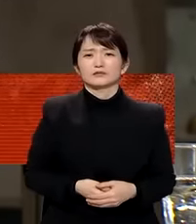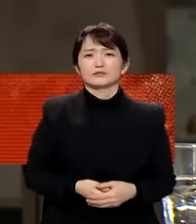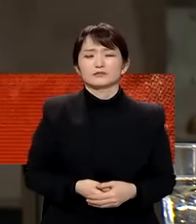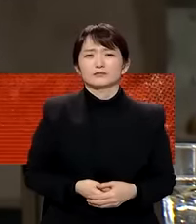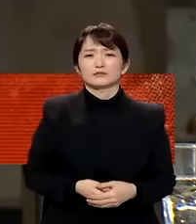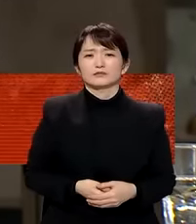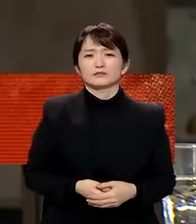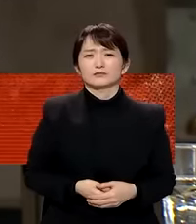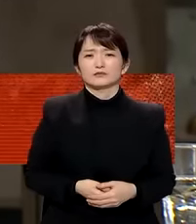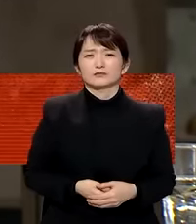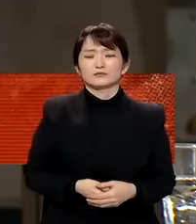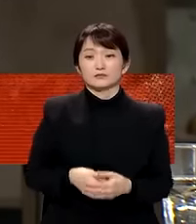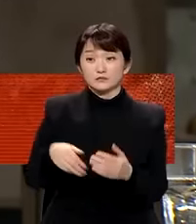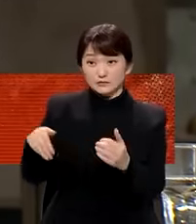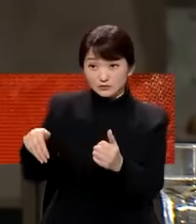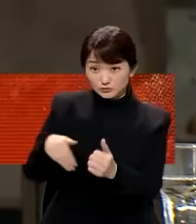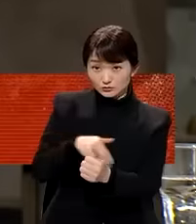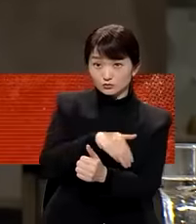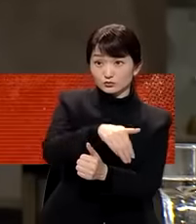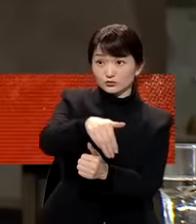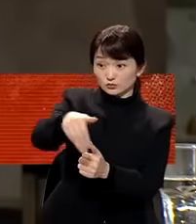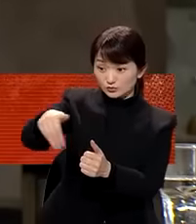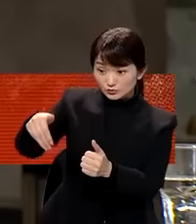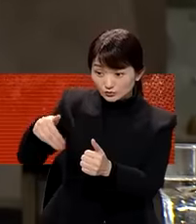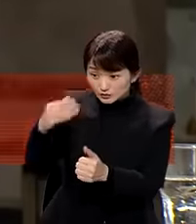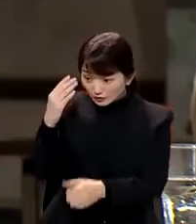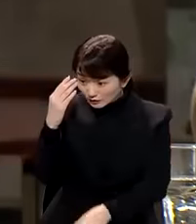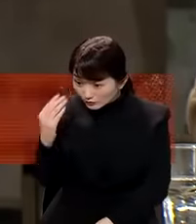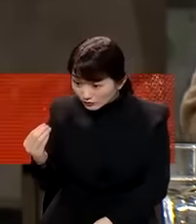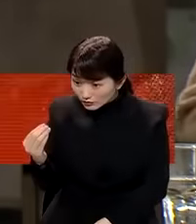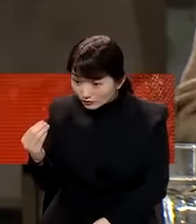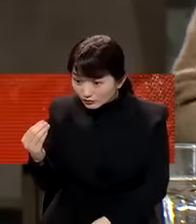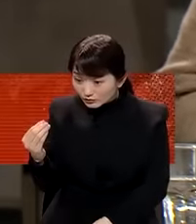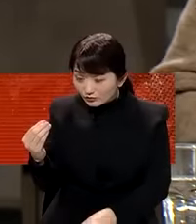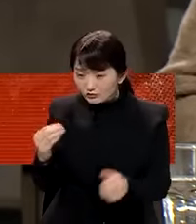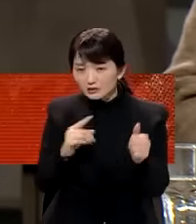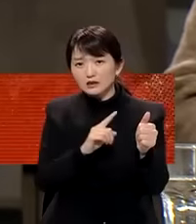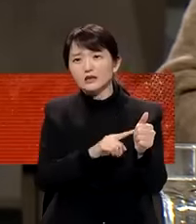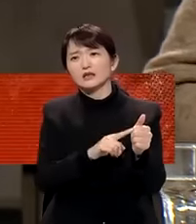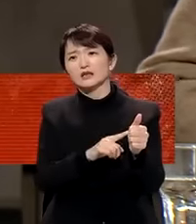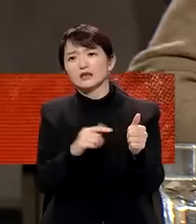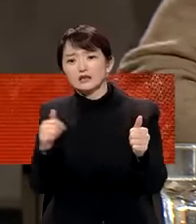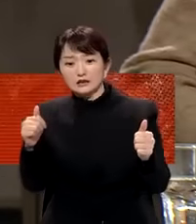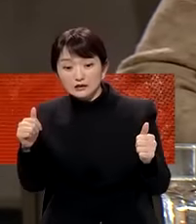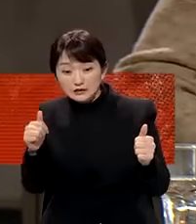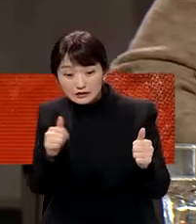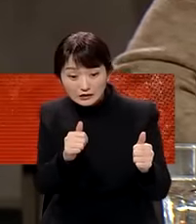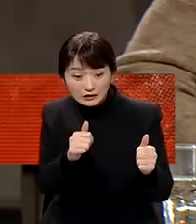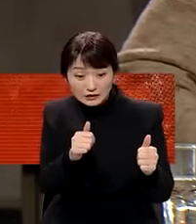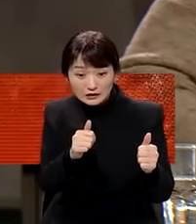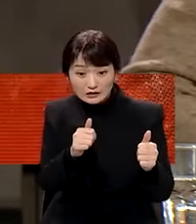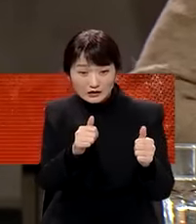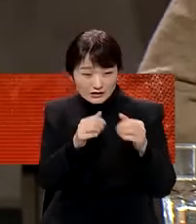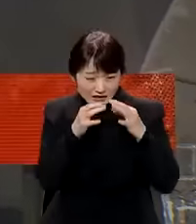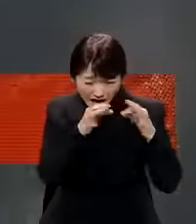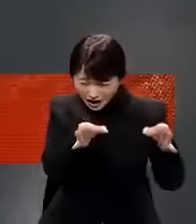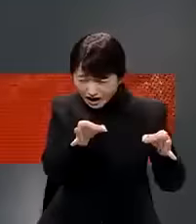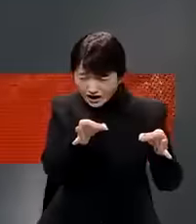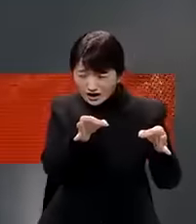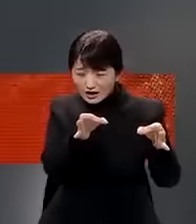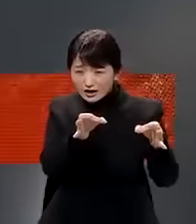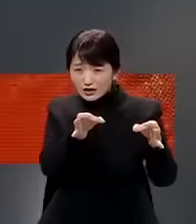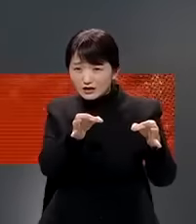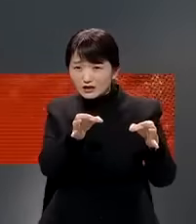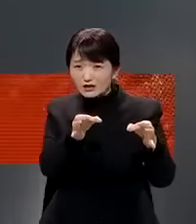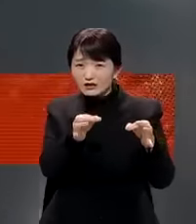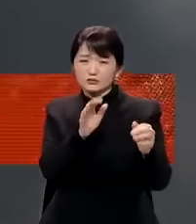실제로 이제 그 주위에서 이런 걸 그 목격한 분들이 저분에게 뭔가 좀 다가가게 되면 소리를 지르는 탓에